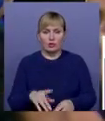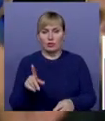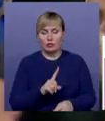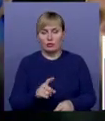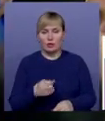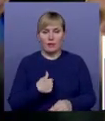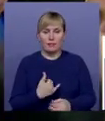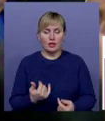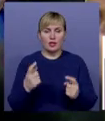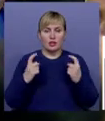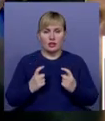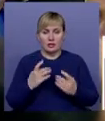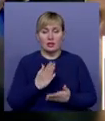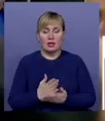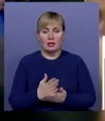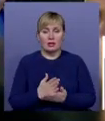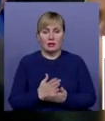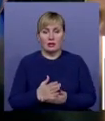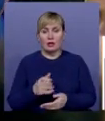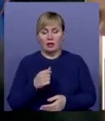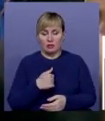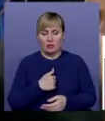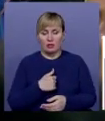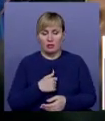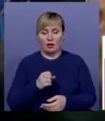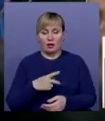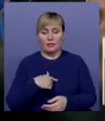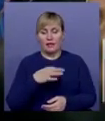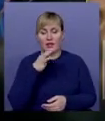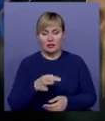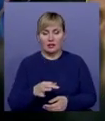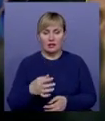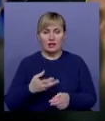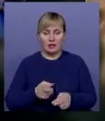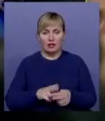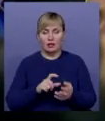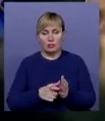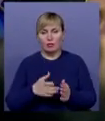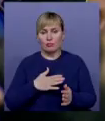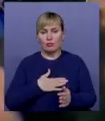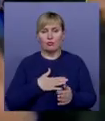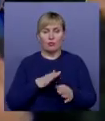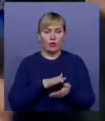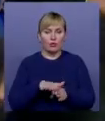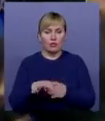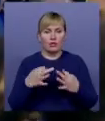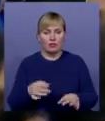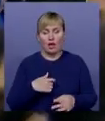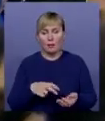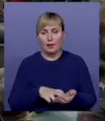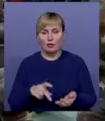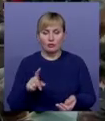нам не числилась как не сказали данный мой кабинет полностью освободили я боюсь